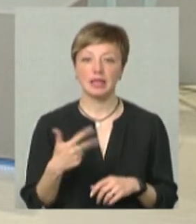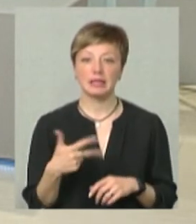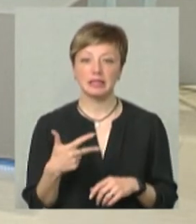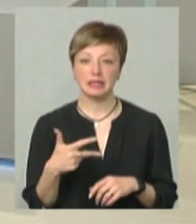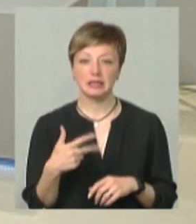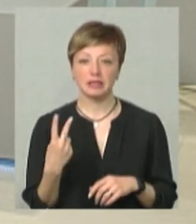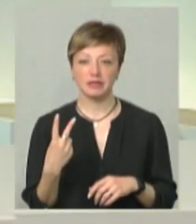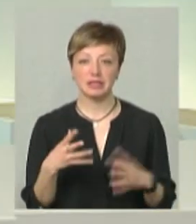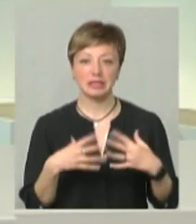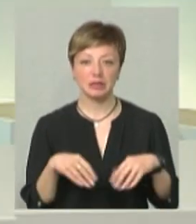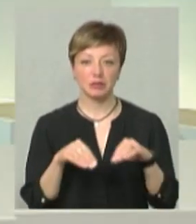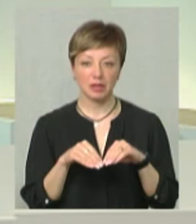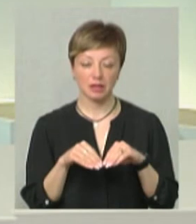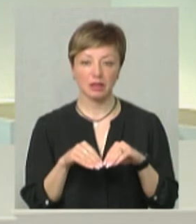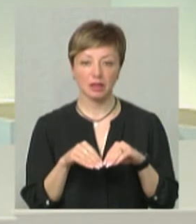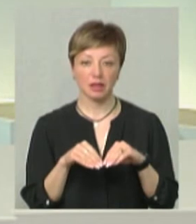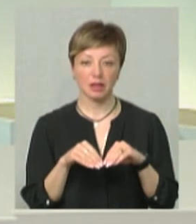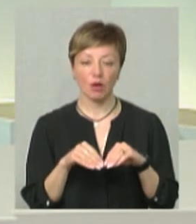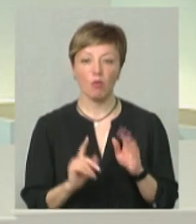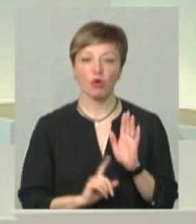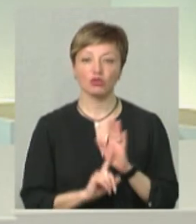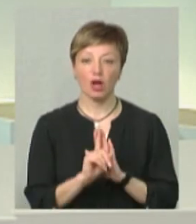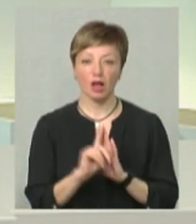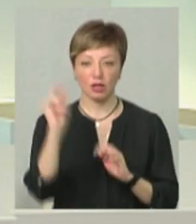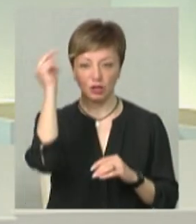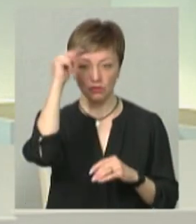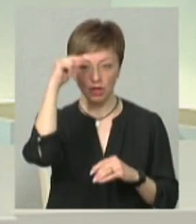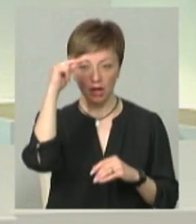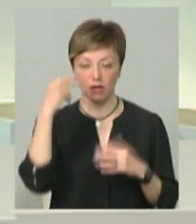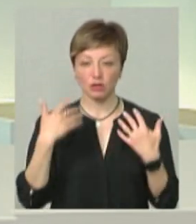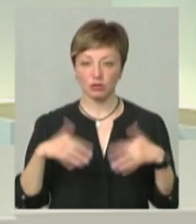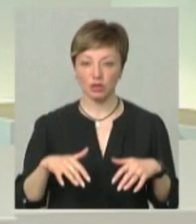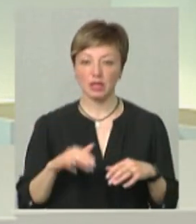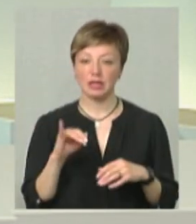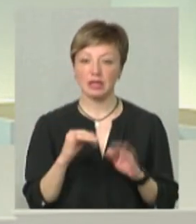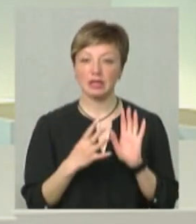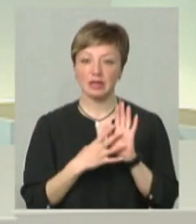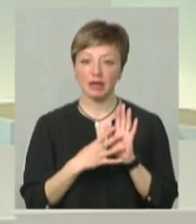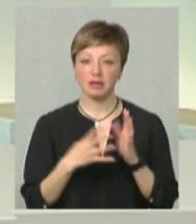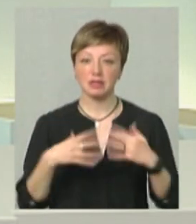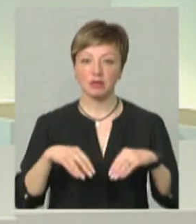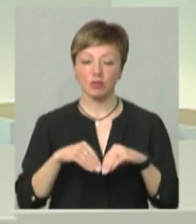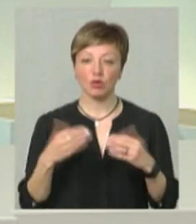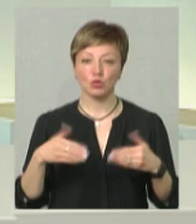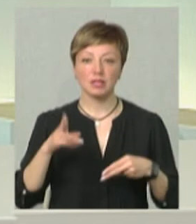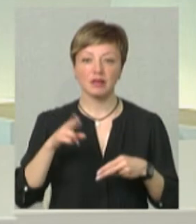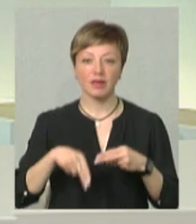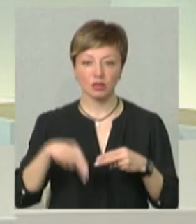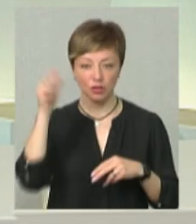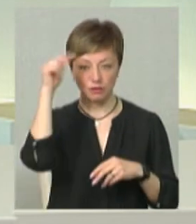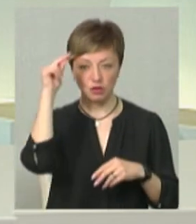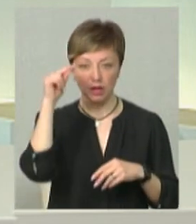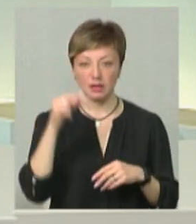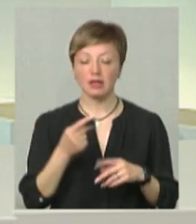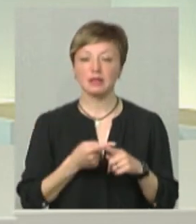32 сім'ї з них почало навчання, розпочало навчання, і 9 сімей уже завершило навчання. Це